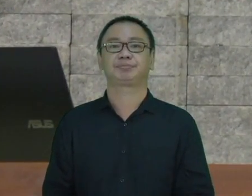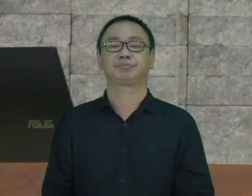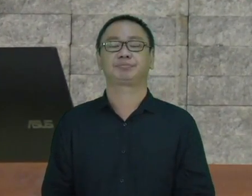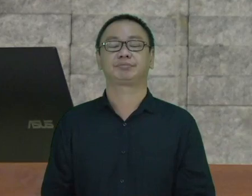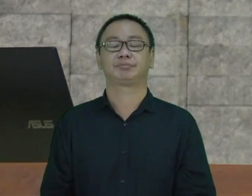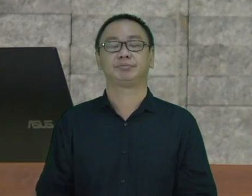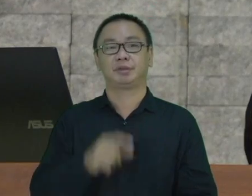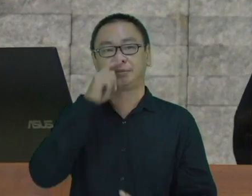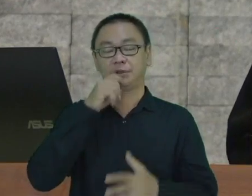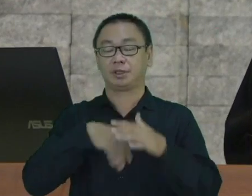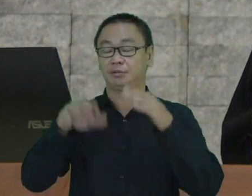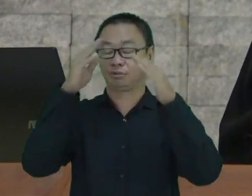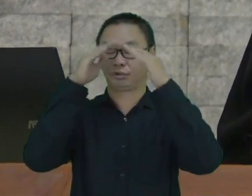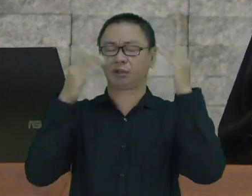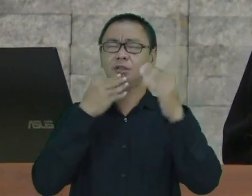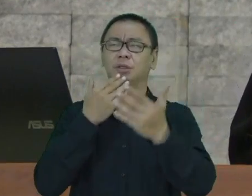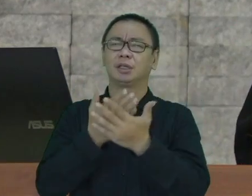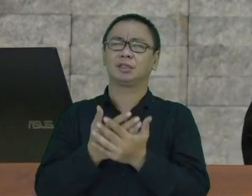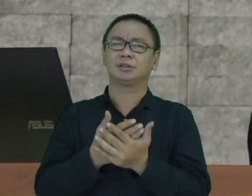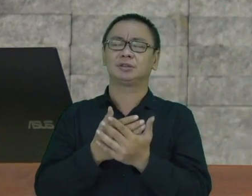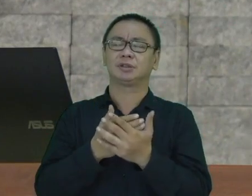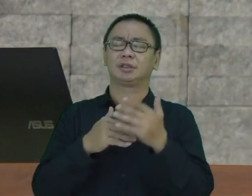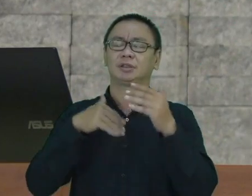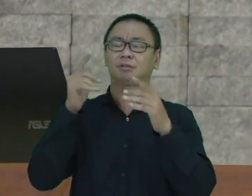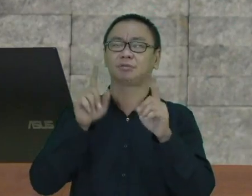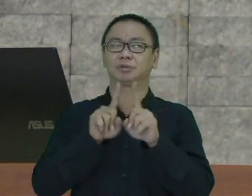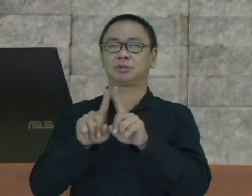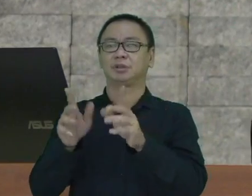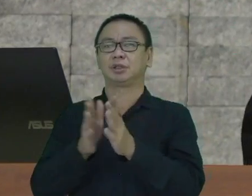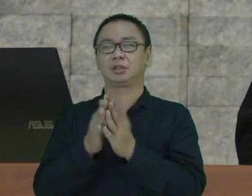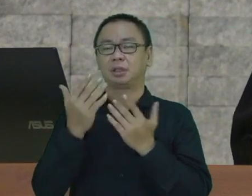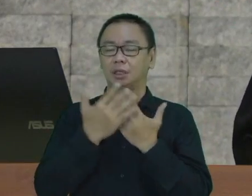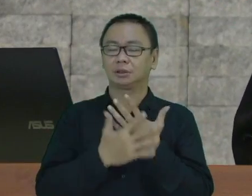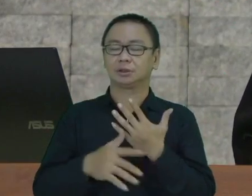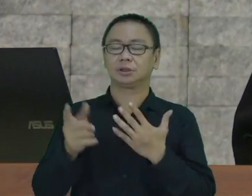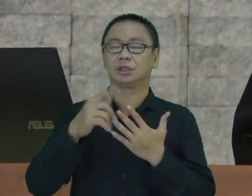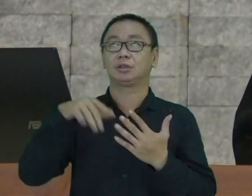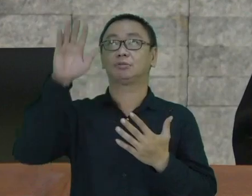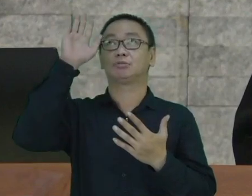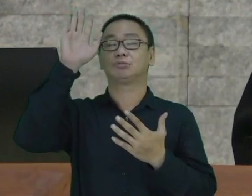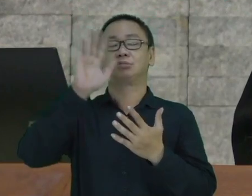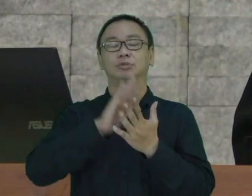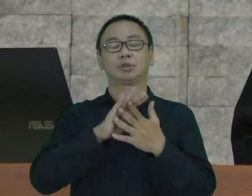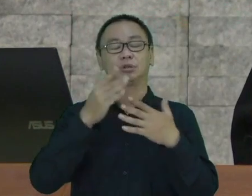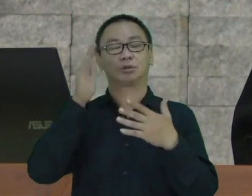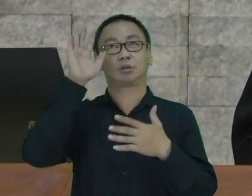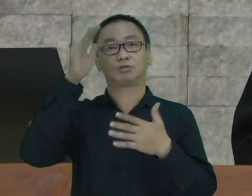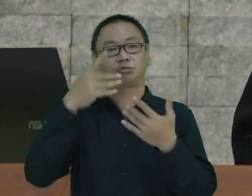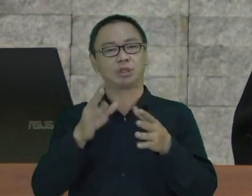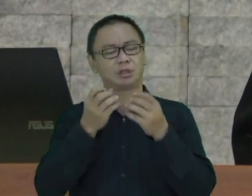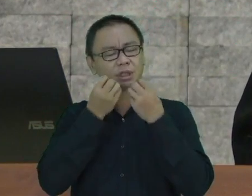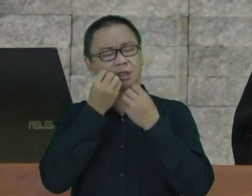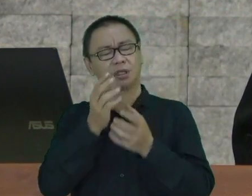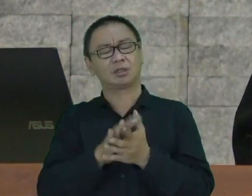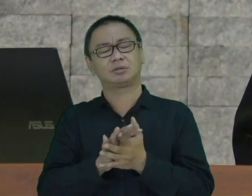Bapa di dalam surga, terima kasih atas segala penyertaan dan kasih yang daripadamu yang engkau telah nyatakan kepada kami, dan